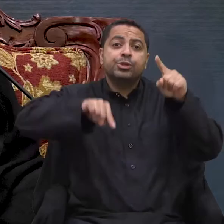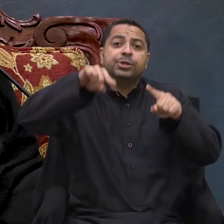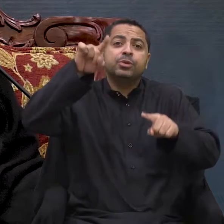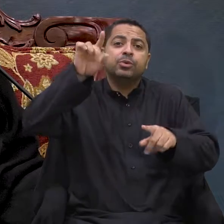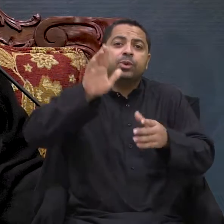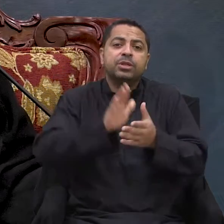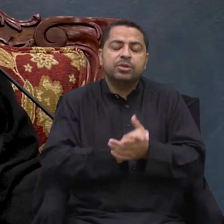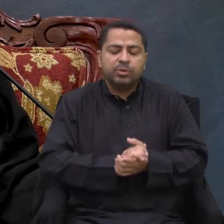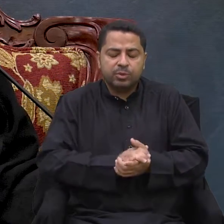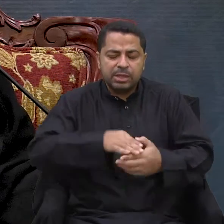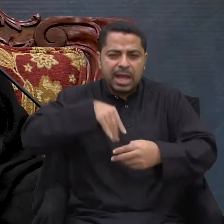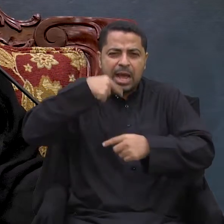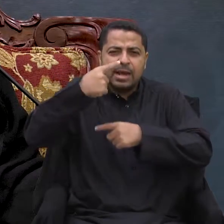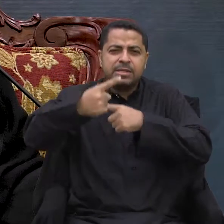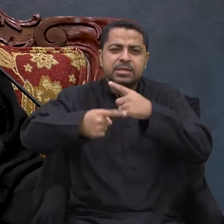وصعود،